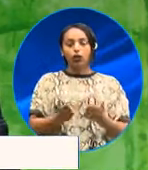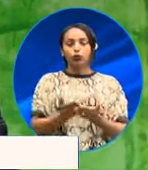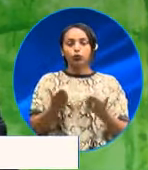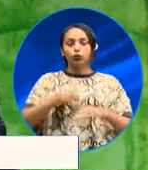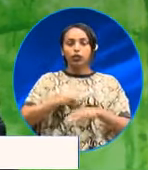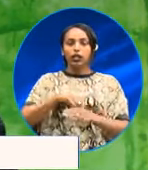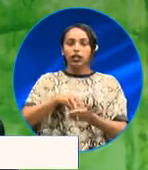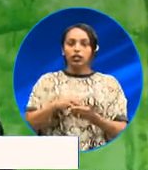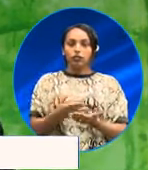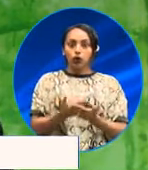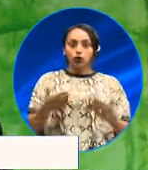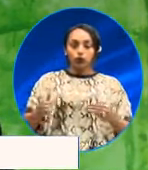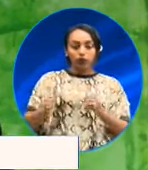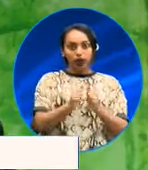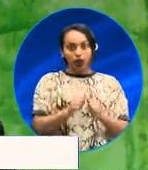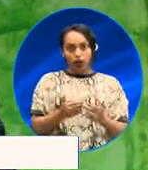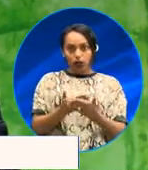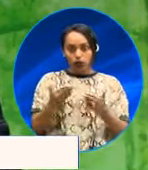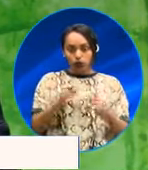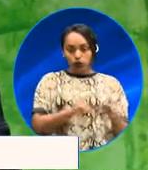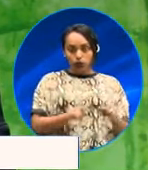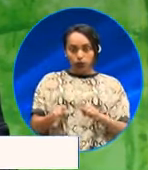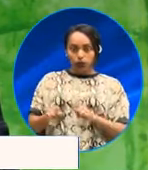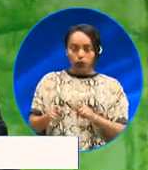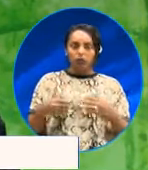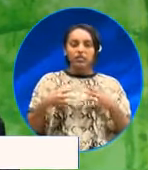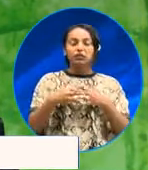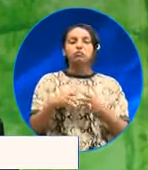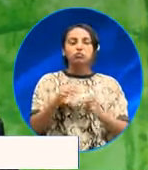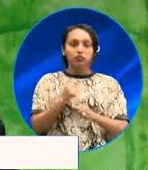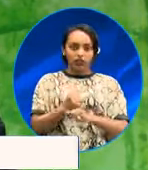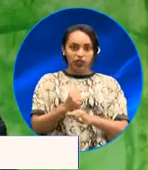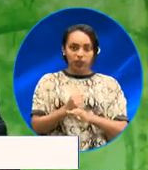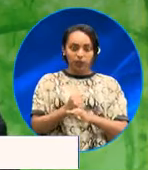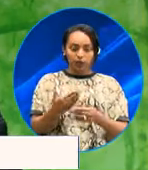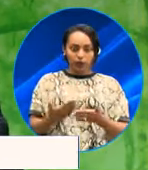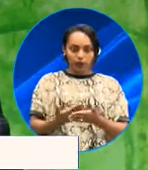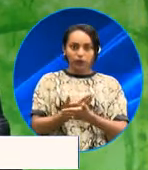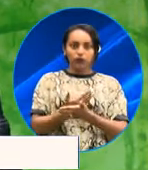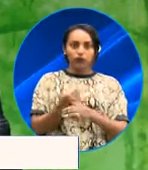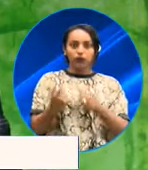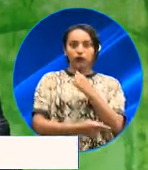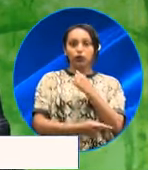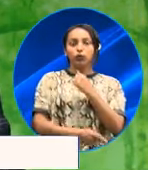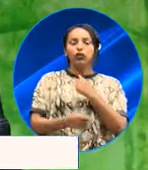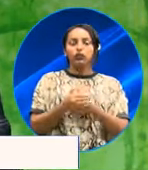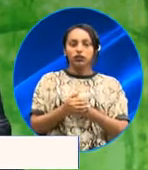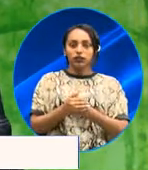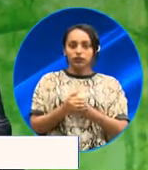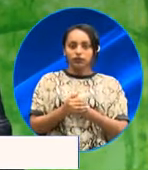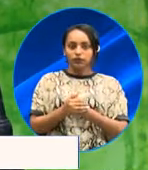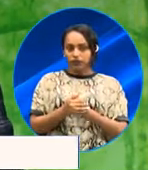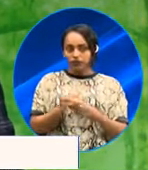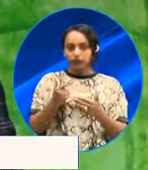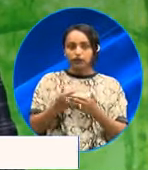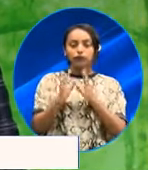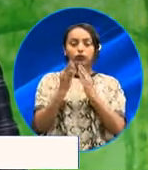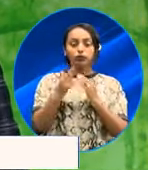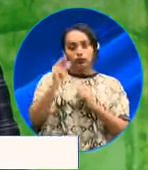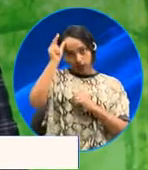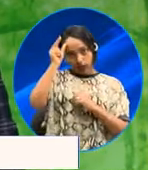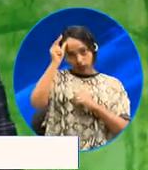ጉዳዮች፣ በከተማ ጉዳዮች፣ በጋራ ጉዳዮች ደግሞ በትብብር የምንሰራበት አዲስ የፖለቲካ ከልቸር ወይም